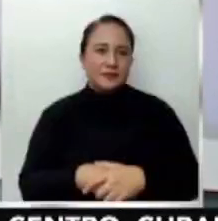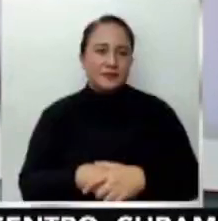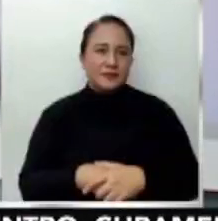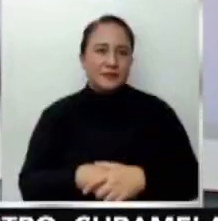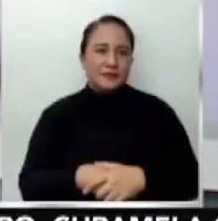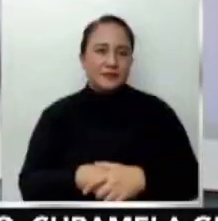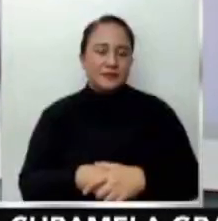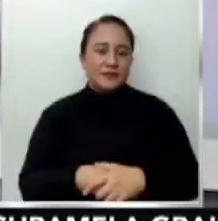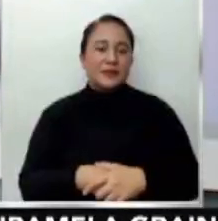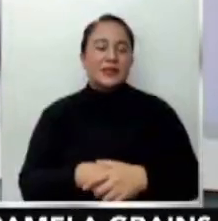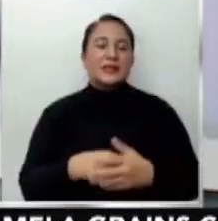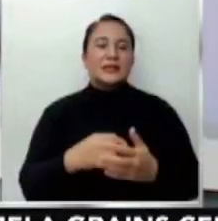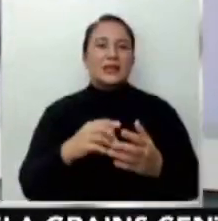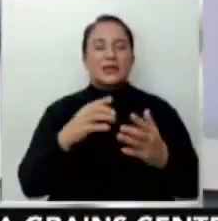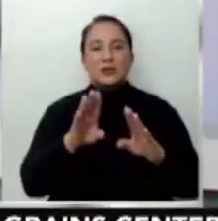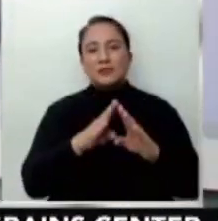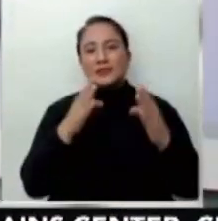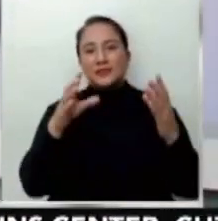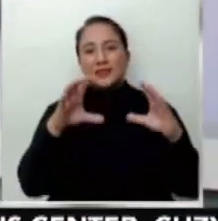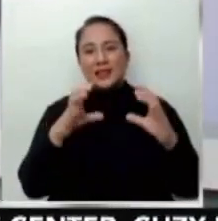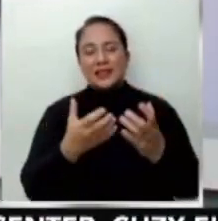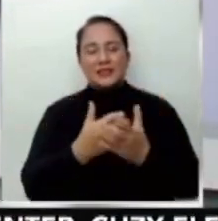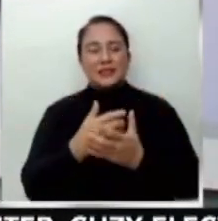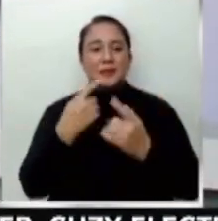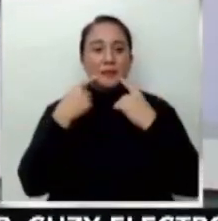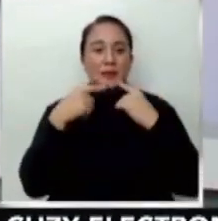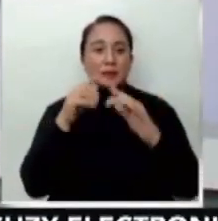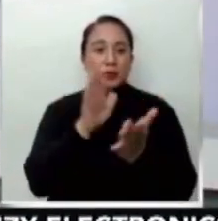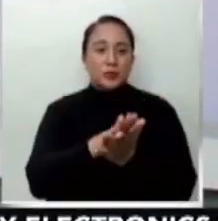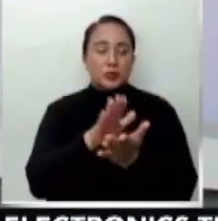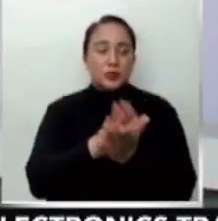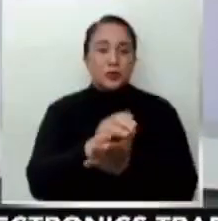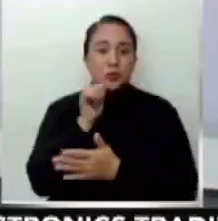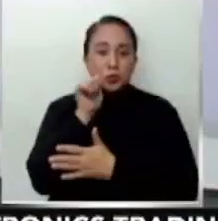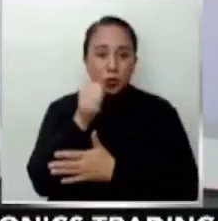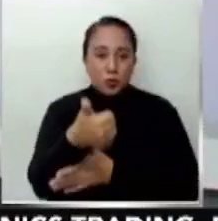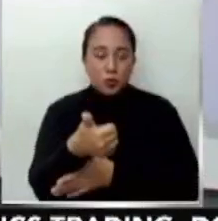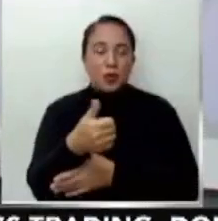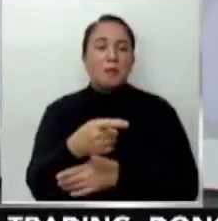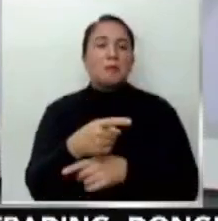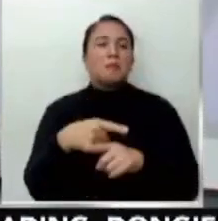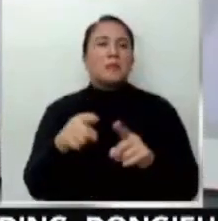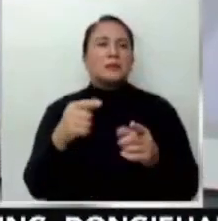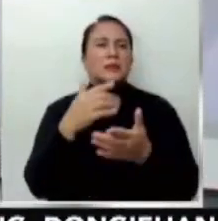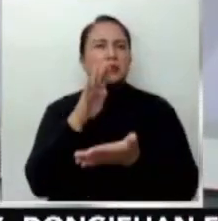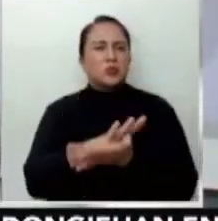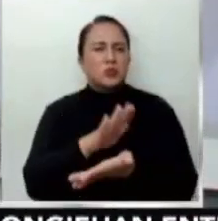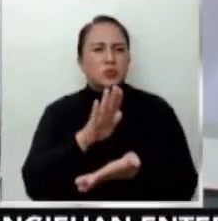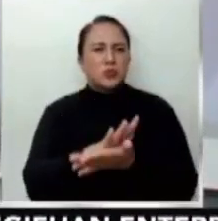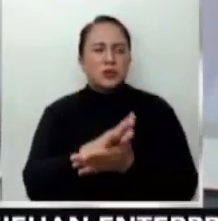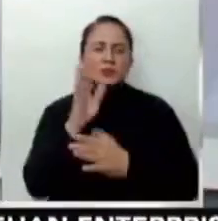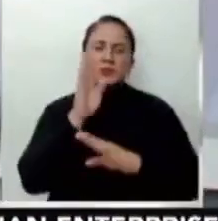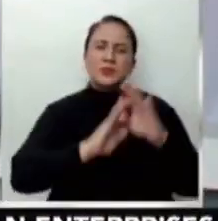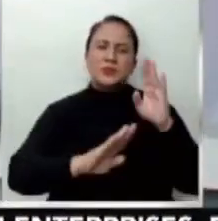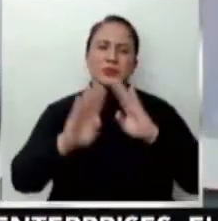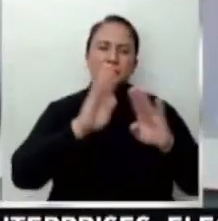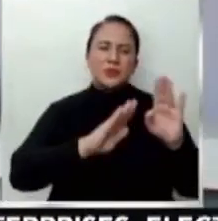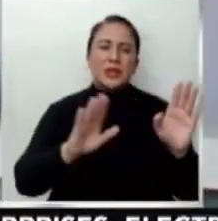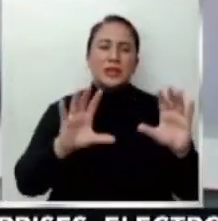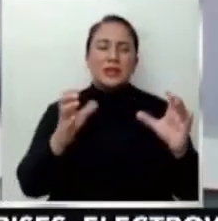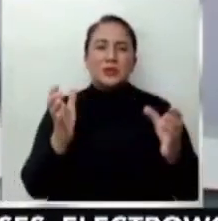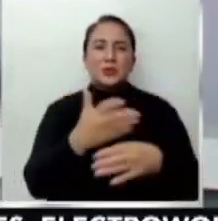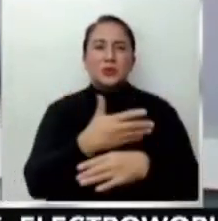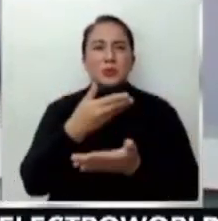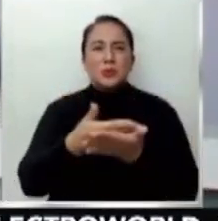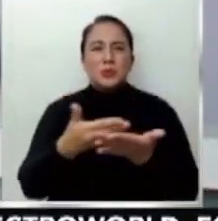At pasukan na nga sa mga pampublikong paaralan bukas, pero sa ilang eskwelahan, problema ang silid at gamit na